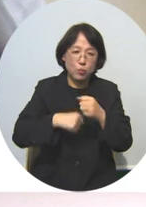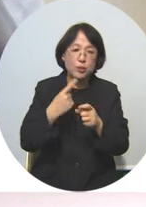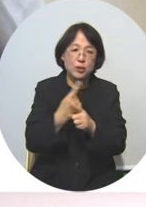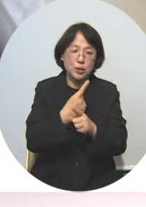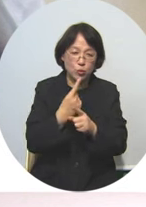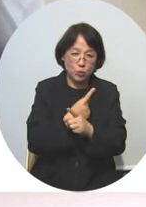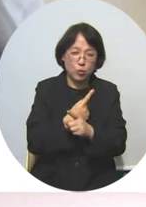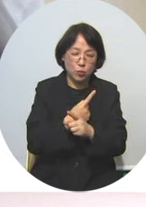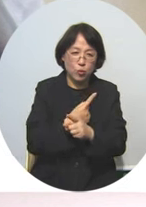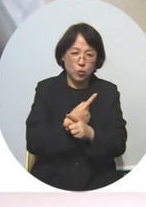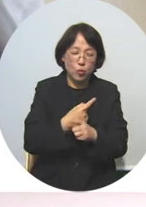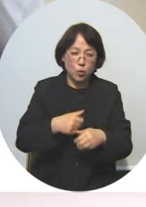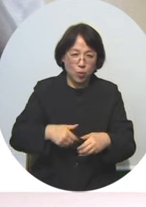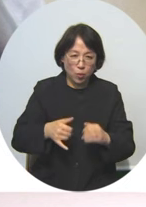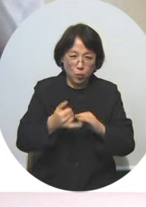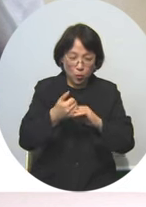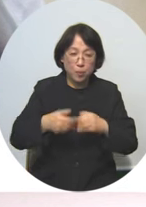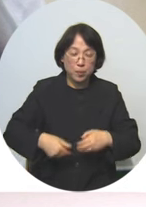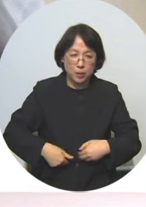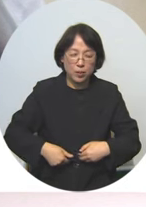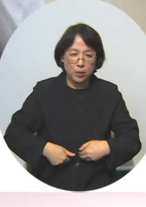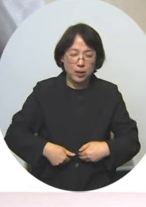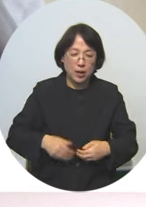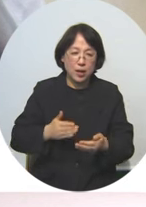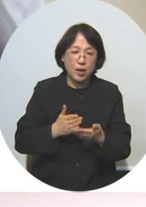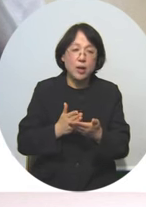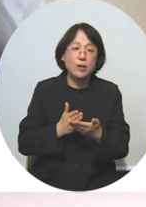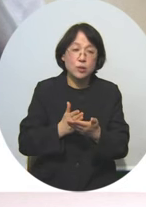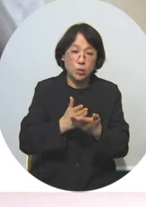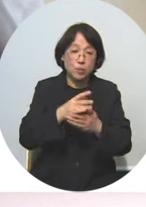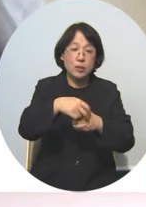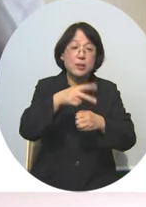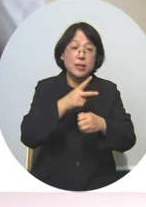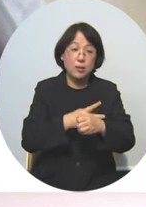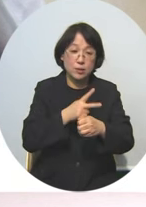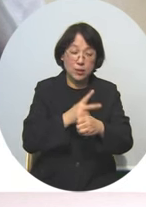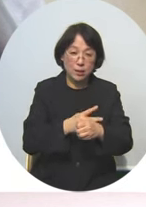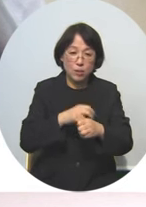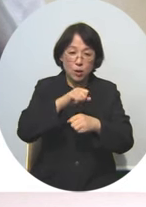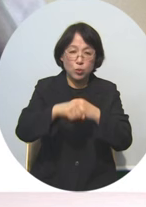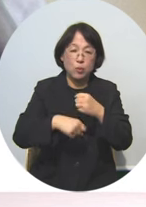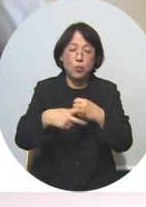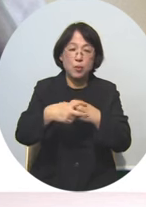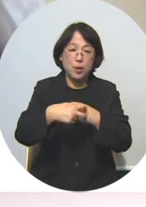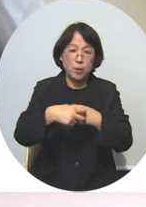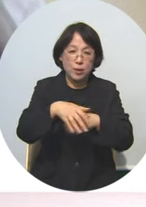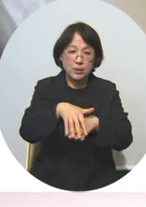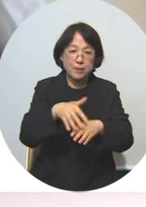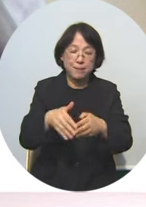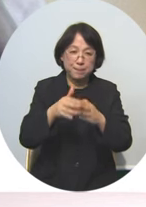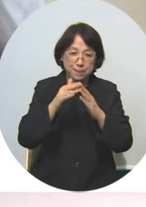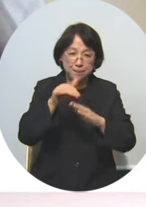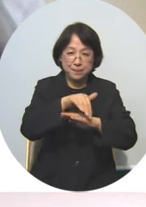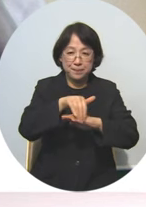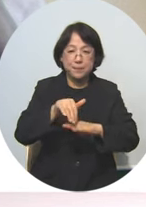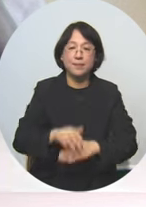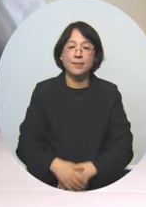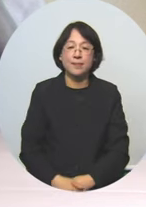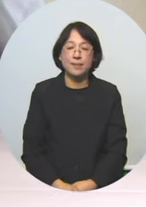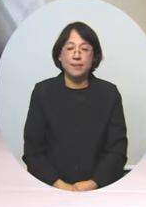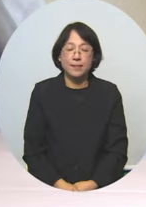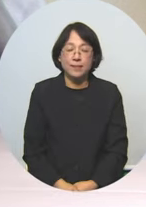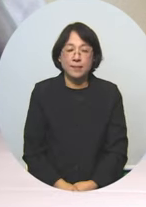정부가 이런 수요에 발맞춰서 전문 수의사와 상급 동물병원 체계 마련에 나서기로 했습니다. 최다희